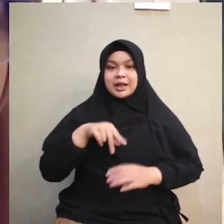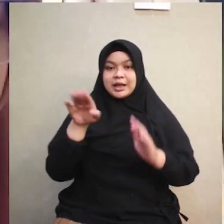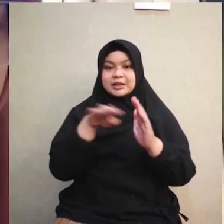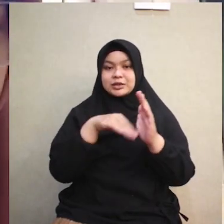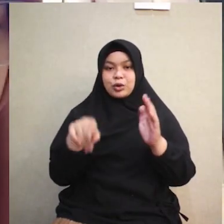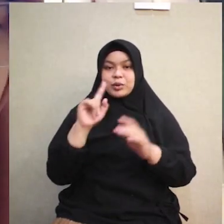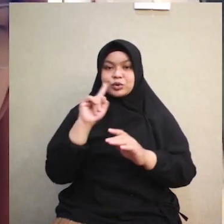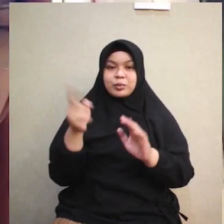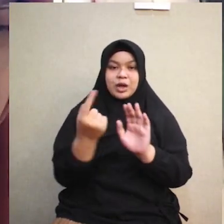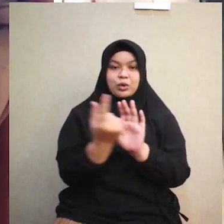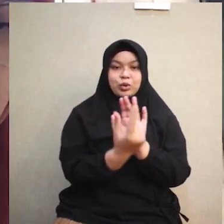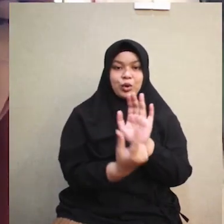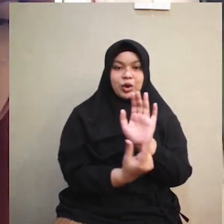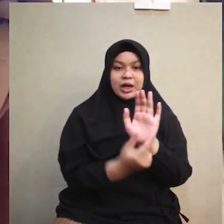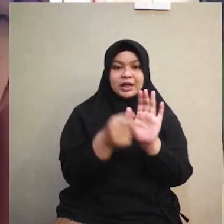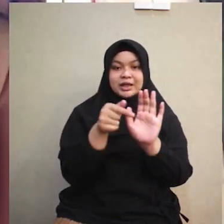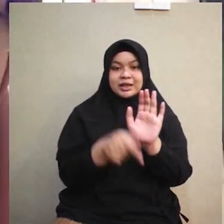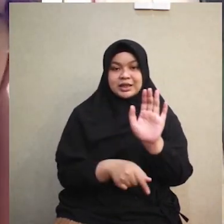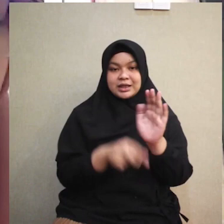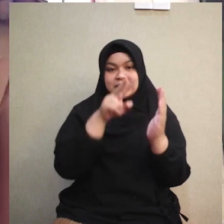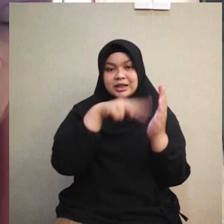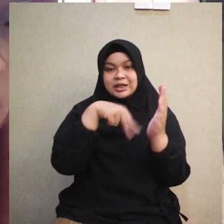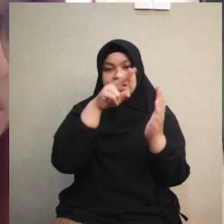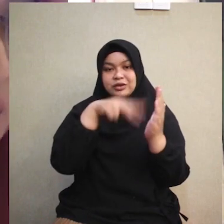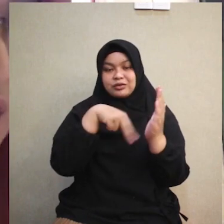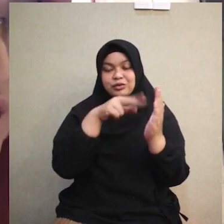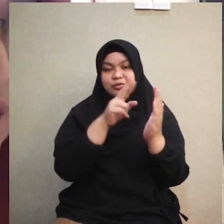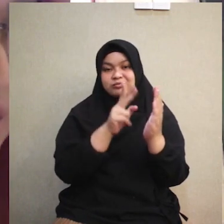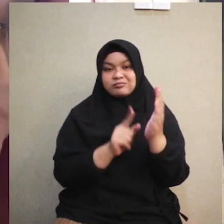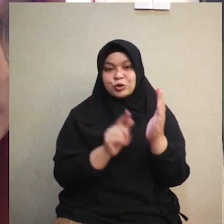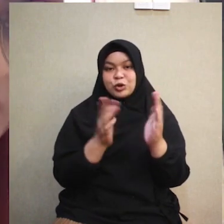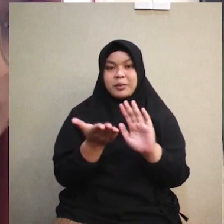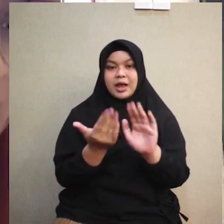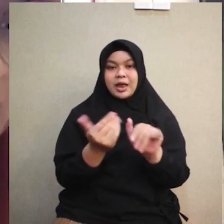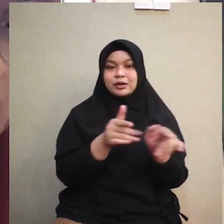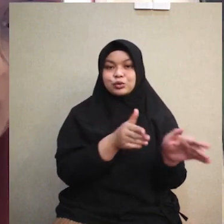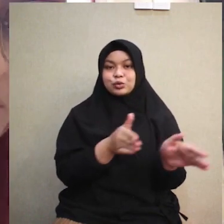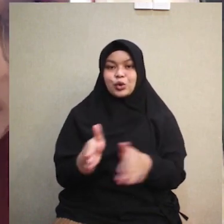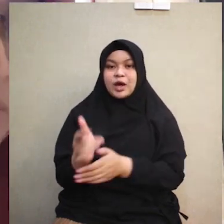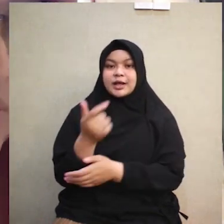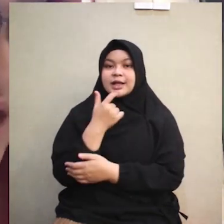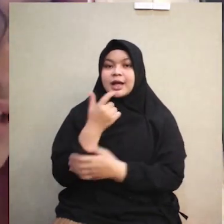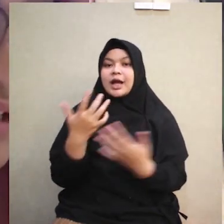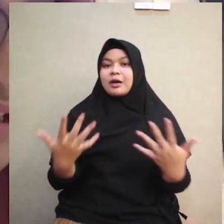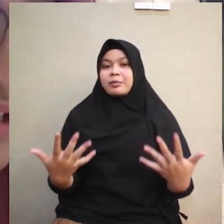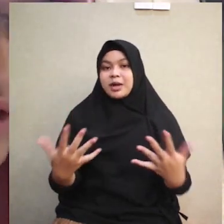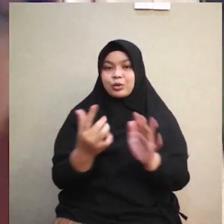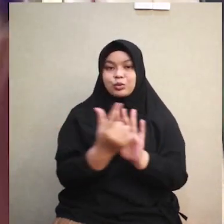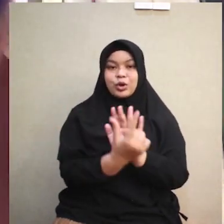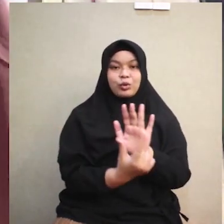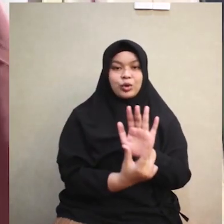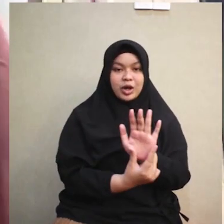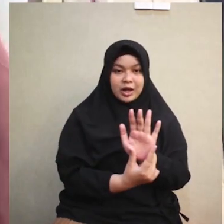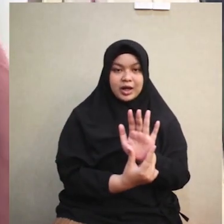kemudian juga di review kemudian juga ada terkait dengan undang-undang